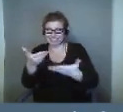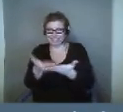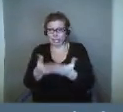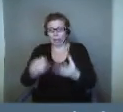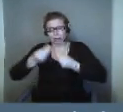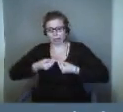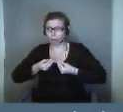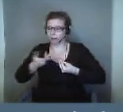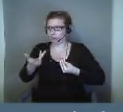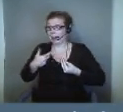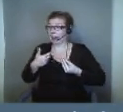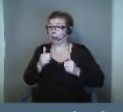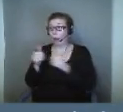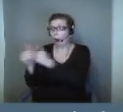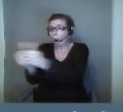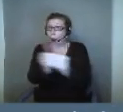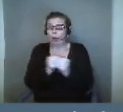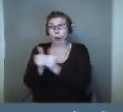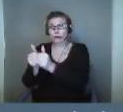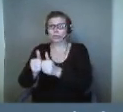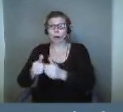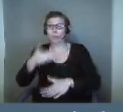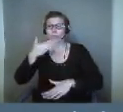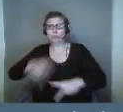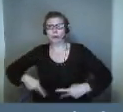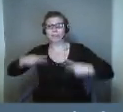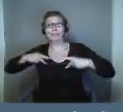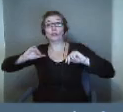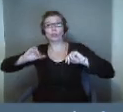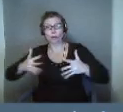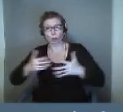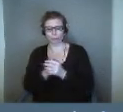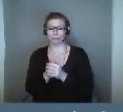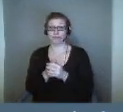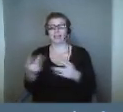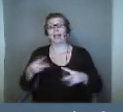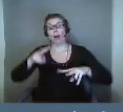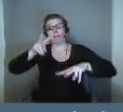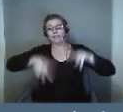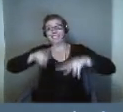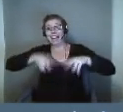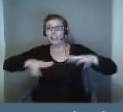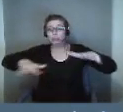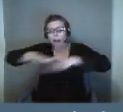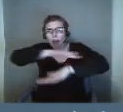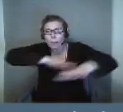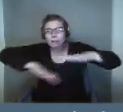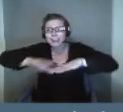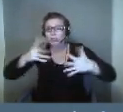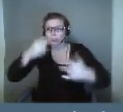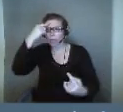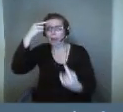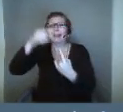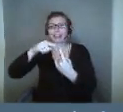faire comme ça. Donc l'aménagement de notre bourg, c'est autour des composantes du développement durable, c'est autour